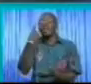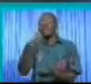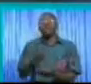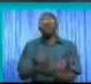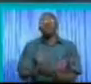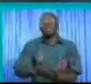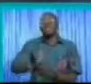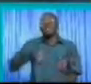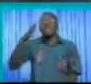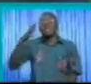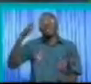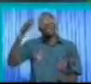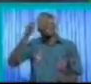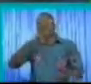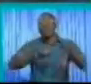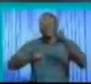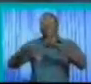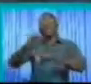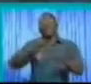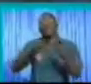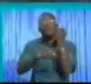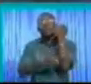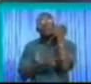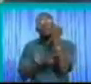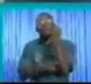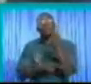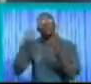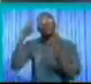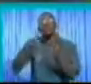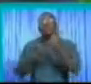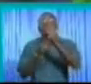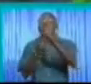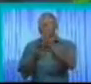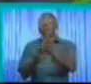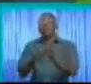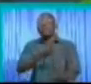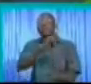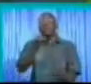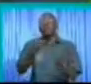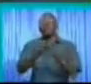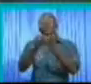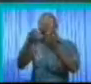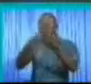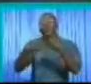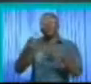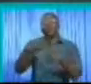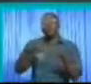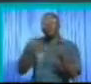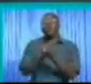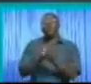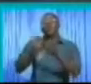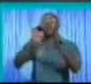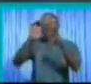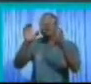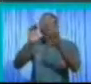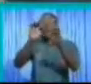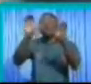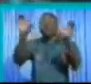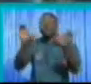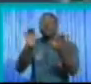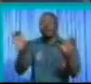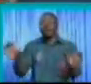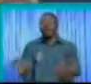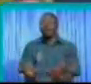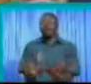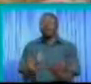recherche artisanaux de la région des Cascades que je représente. On est venu avec ces canaries qui sont les canaries de